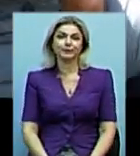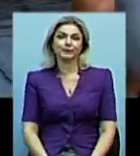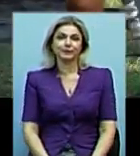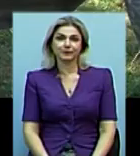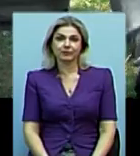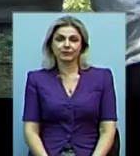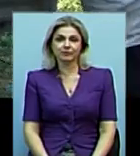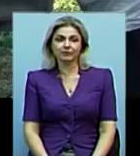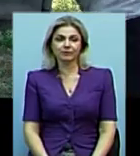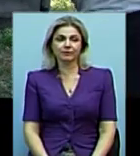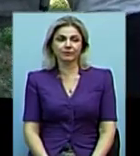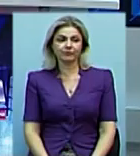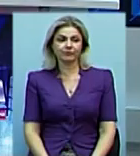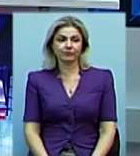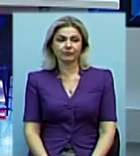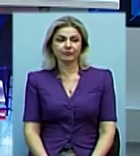телевізійні новини Миколаївщини.